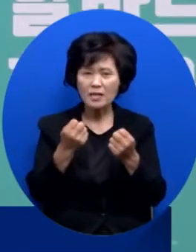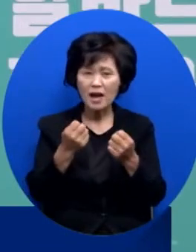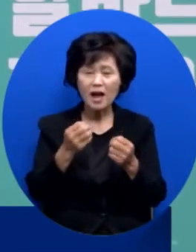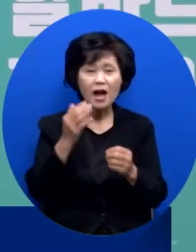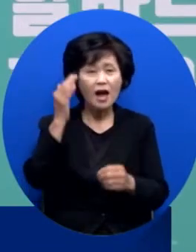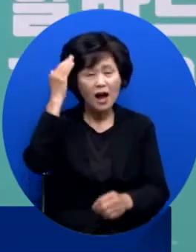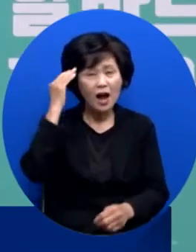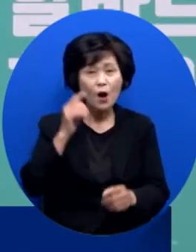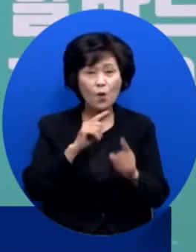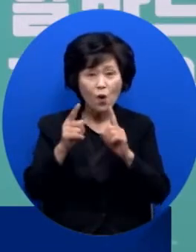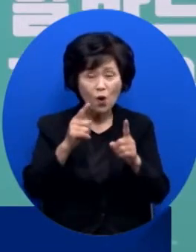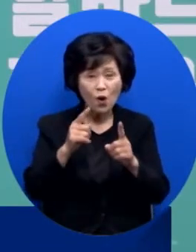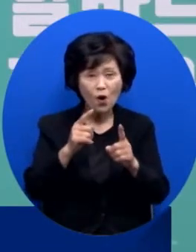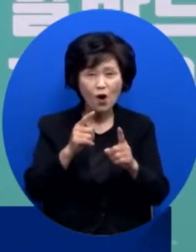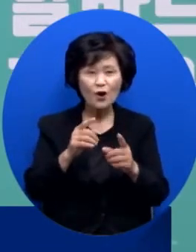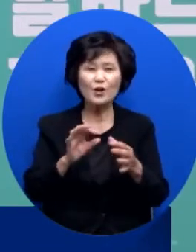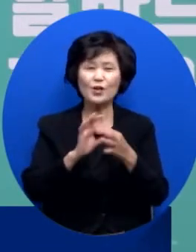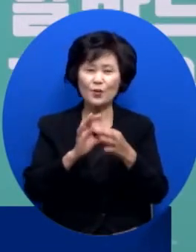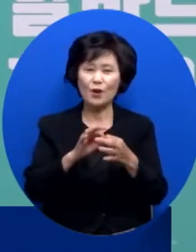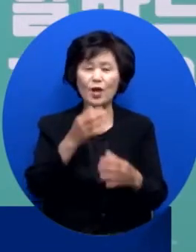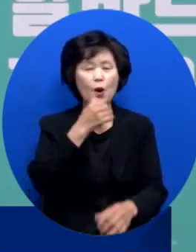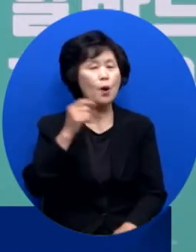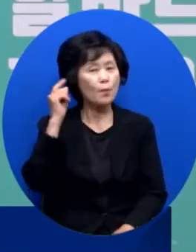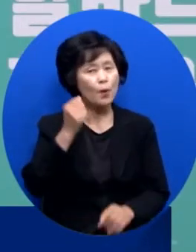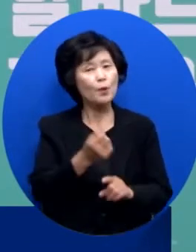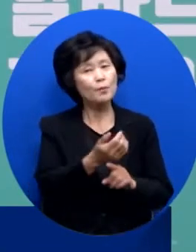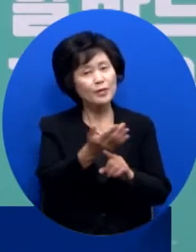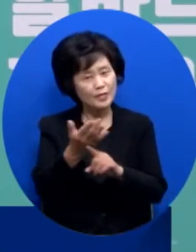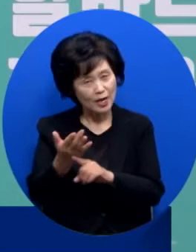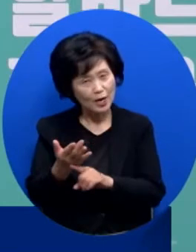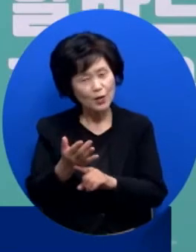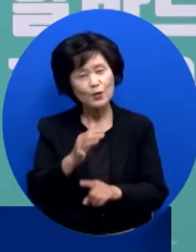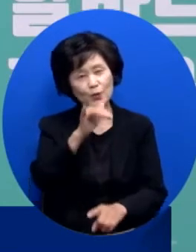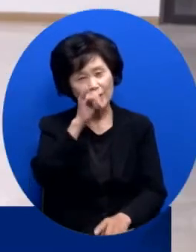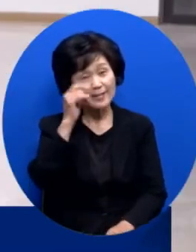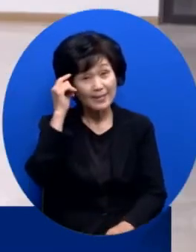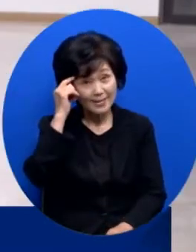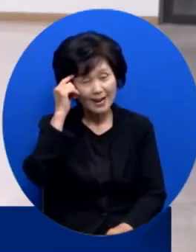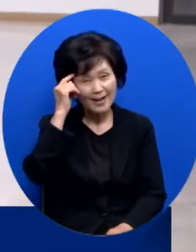복음을 전할 수 있지 않을까라는 생각에 사역을 하고 있습니다.